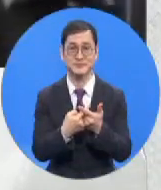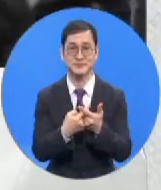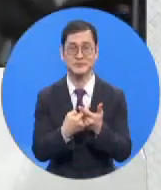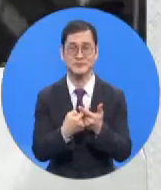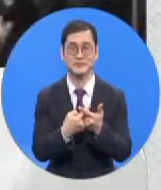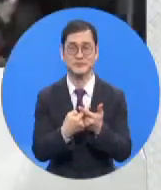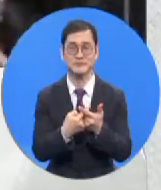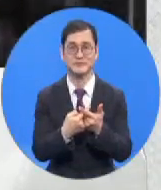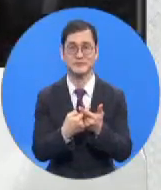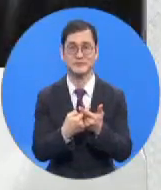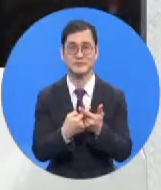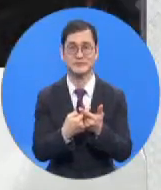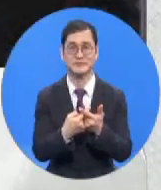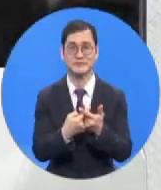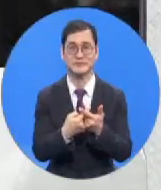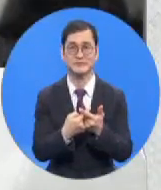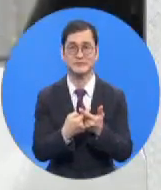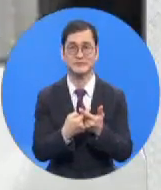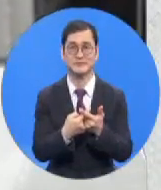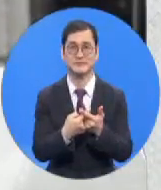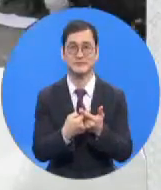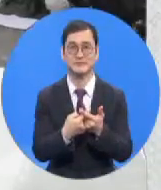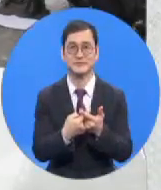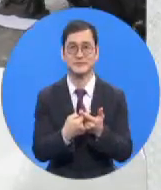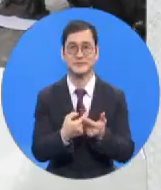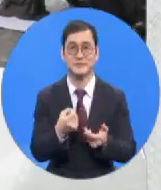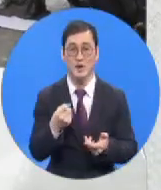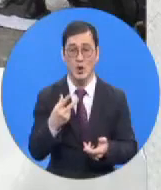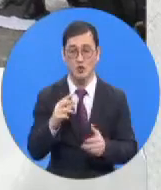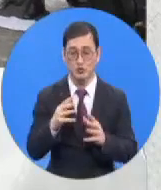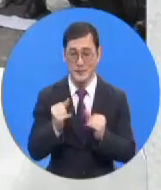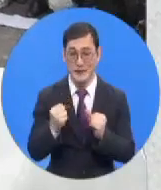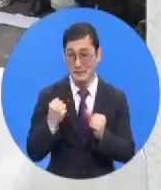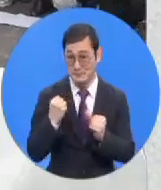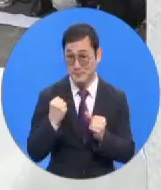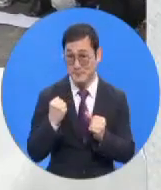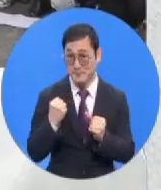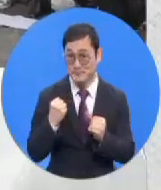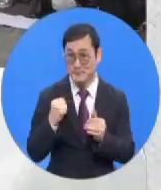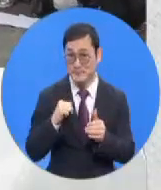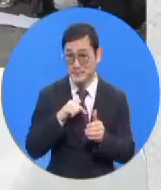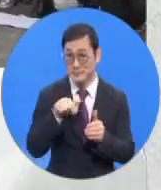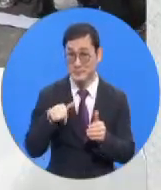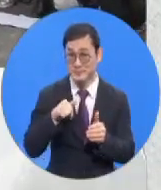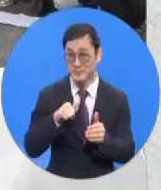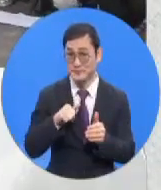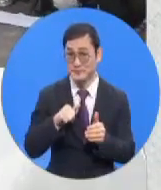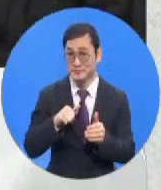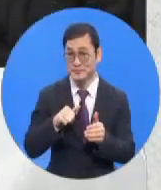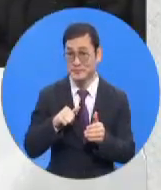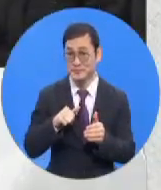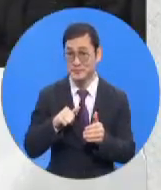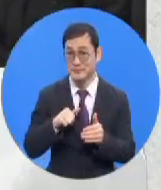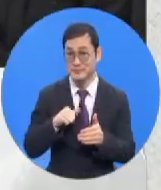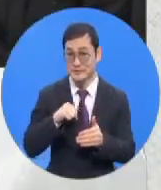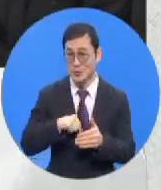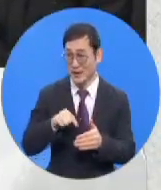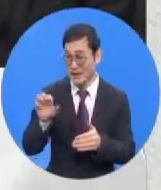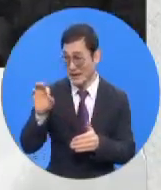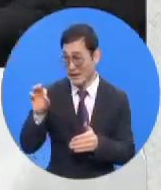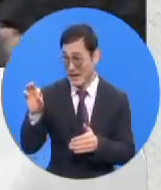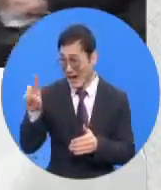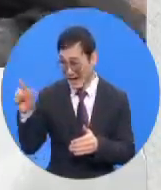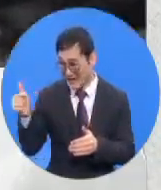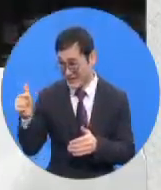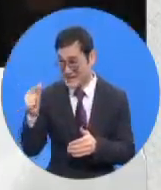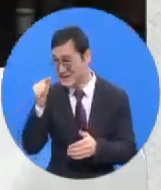단일화가 당이다라고 얘기했던 우리 국민의힘 지도부가 이번 주 들어서 그 톤이 달라진 속내도 충분히 이해해요.